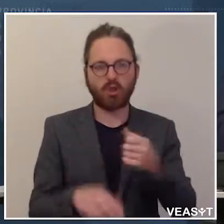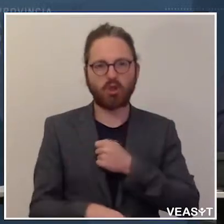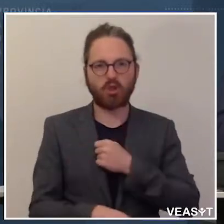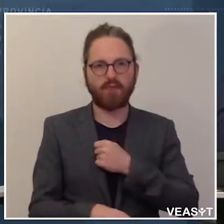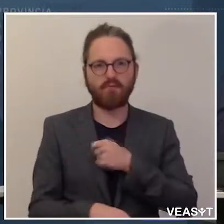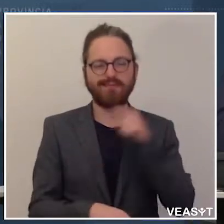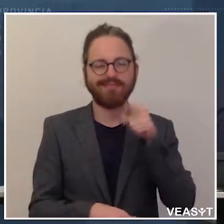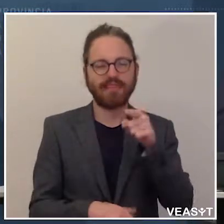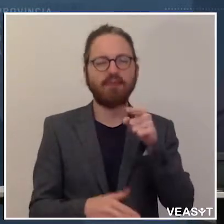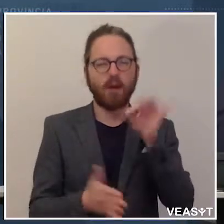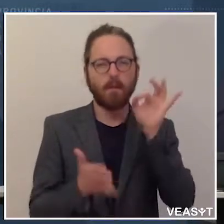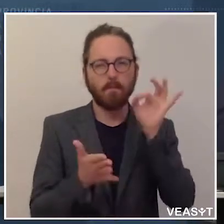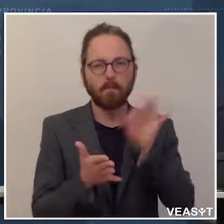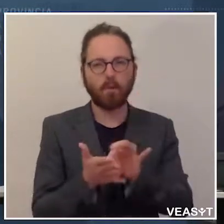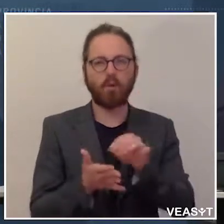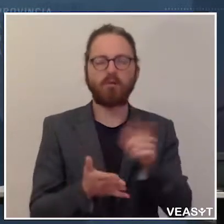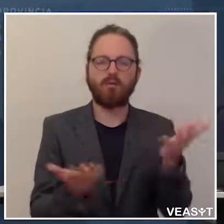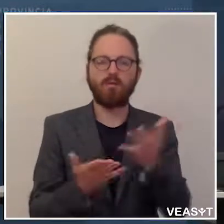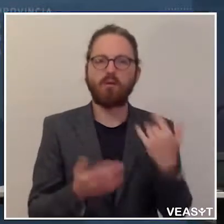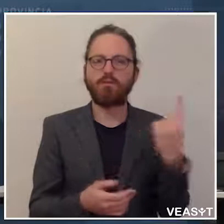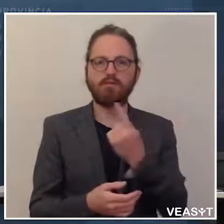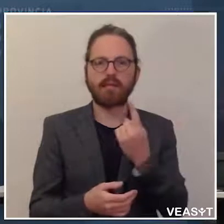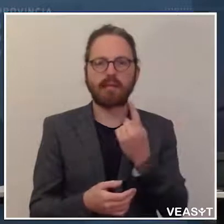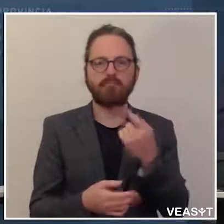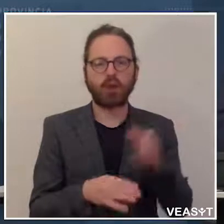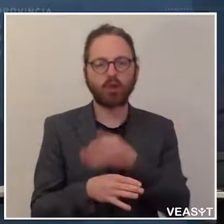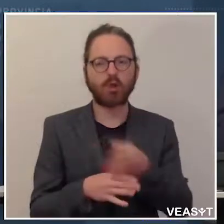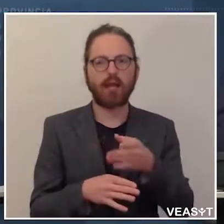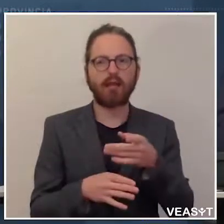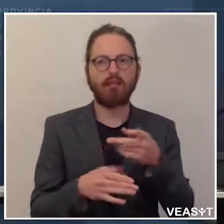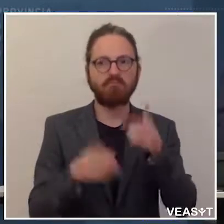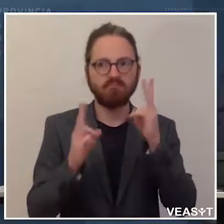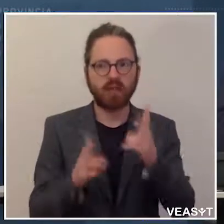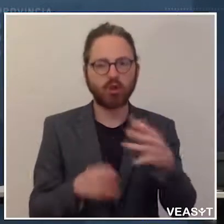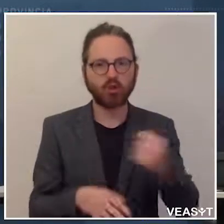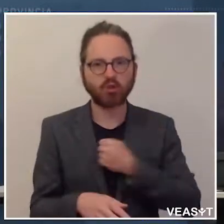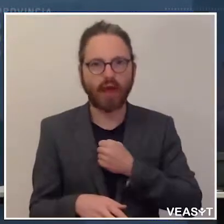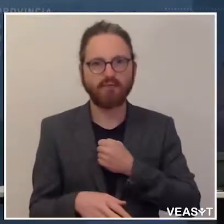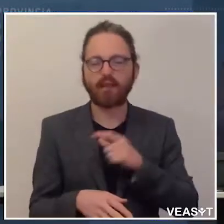l'earth day chef via tassis